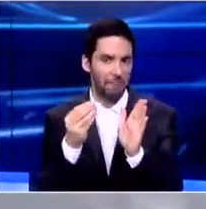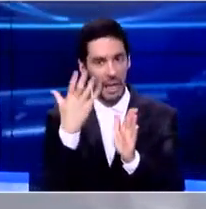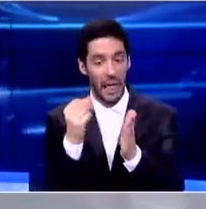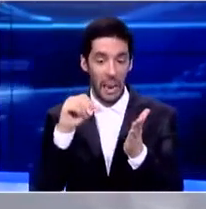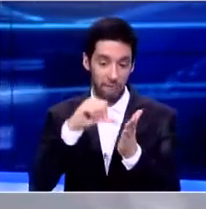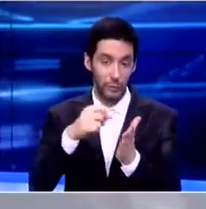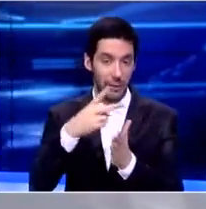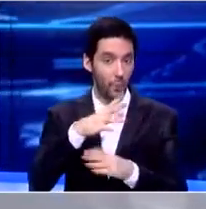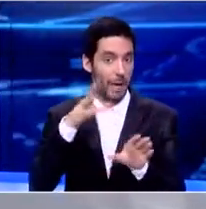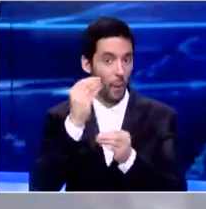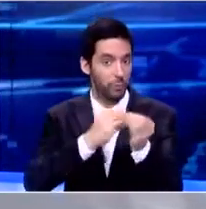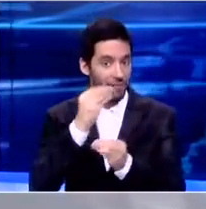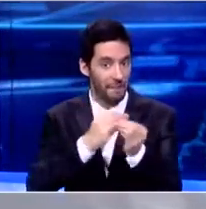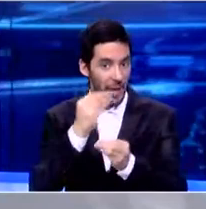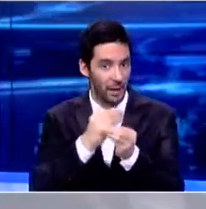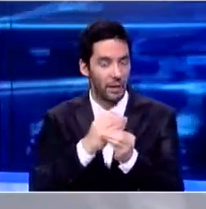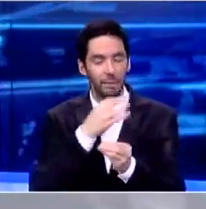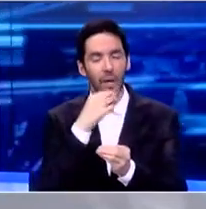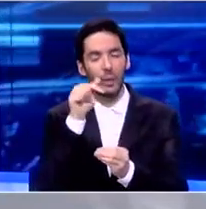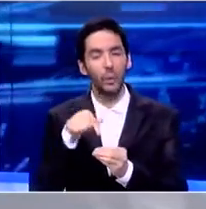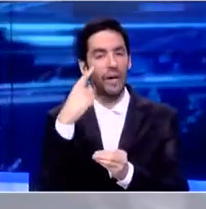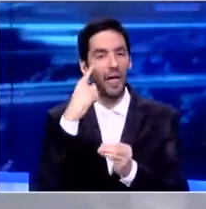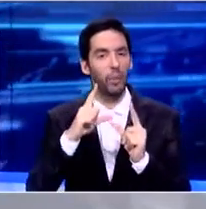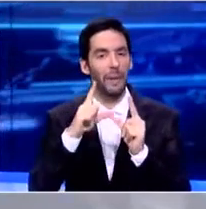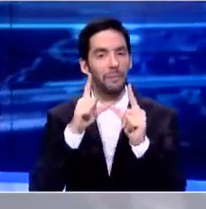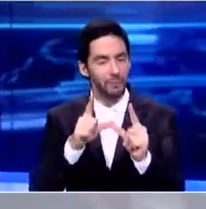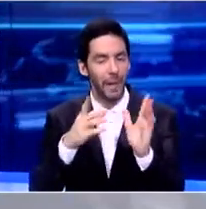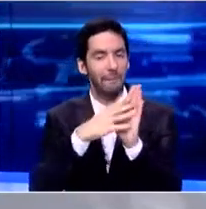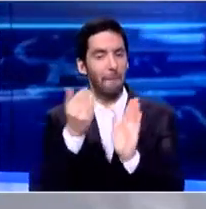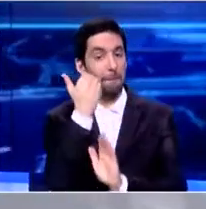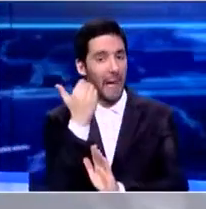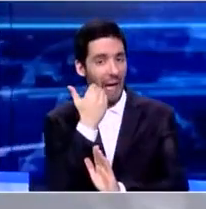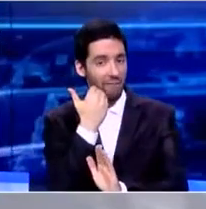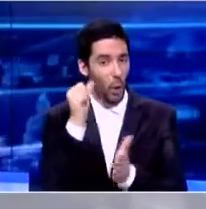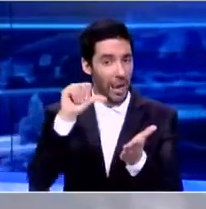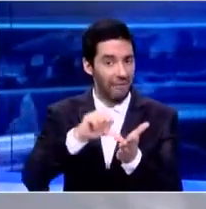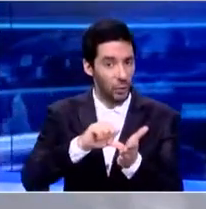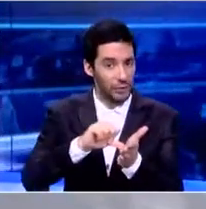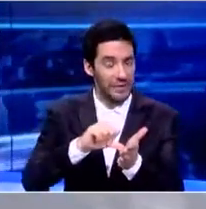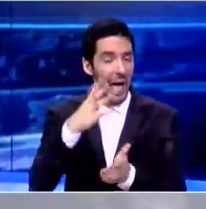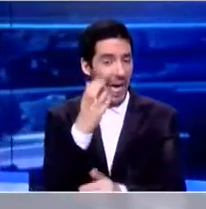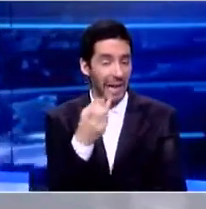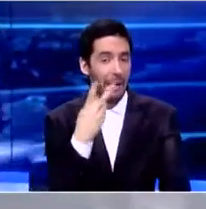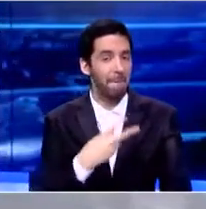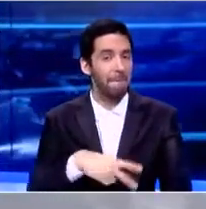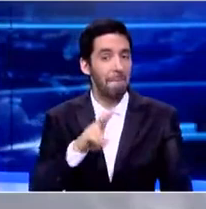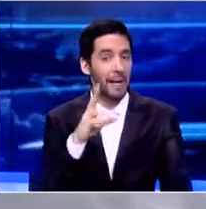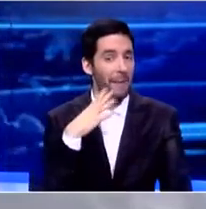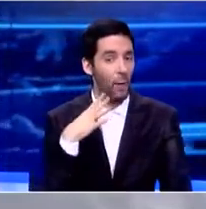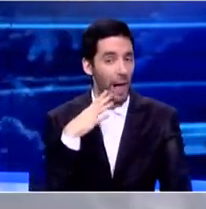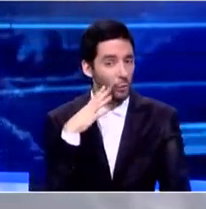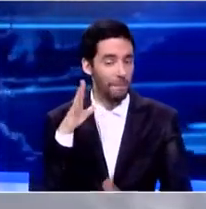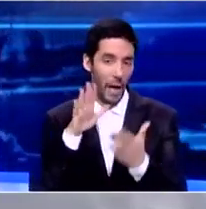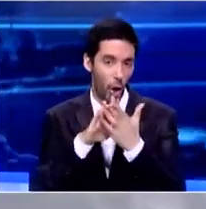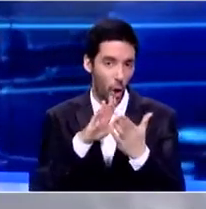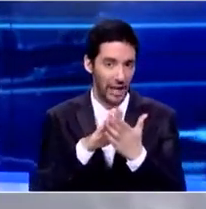οποίο αναφερόμαστε. Για παράδειγμα, μπορεί να δούμε ότι στην Πάφο και στη Λευκοσία ο αριθμός των περιστατικών εγχώριας μετάδοσης να